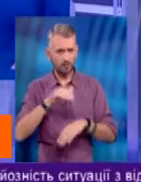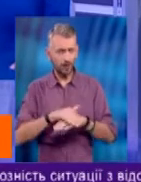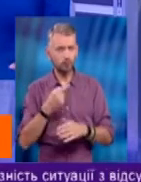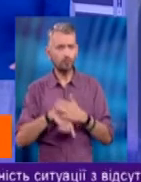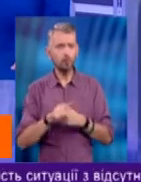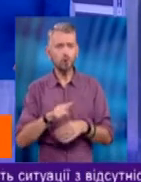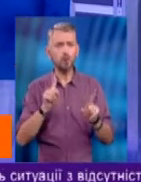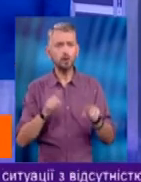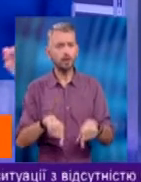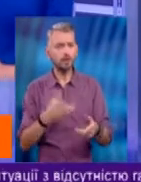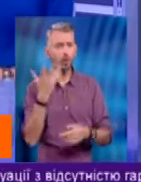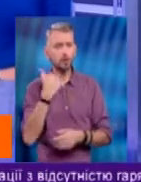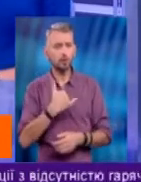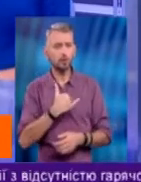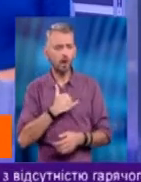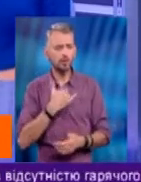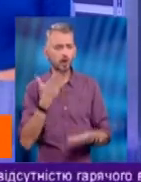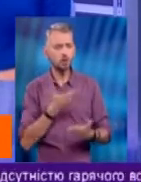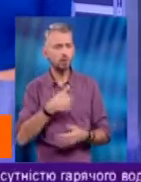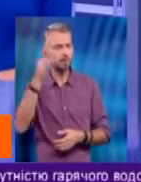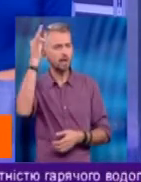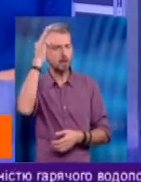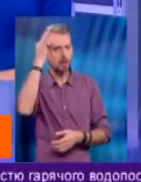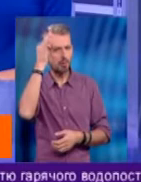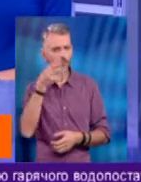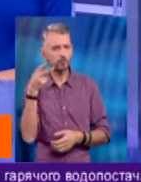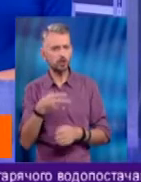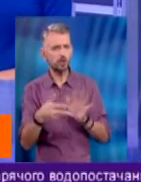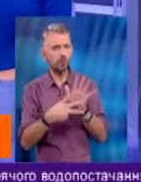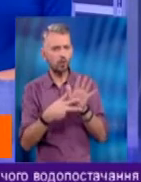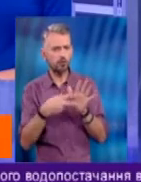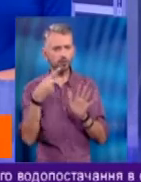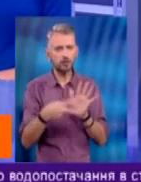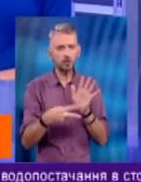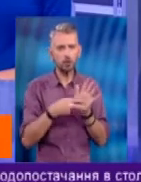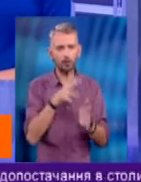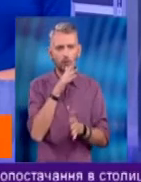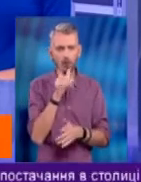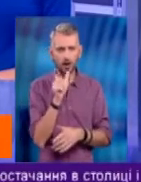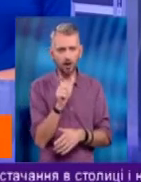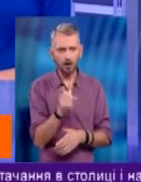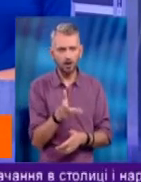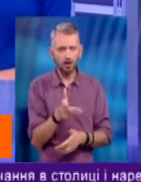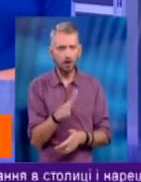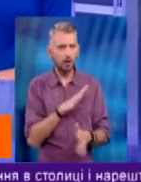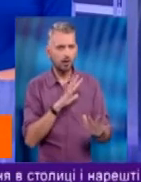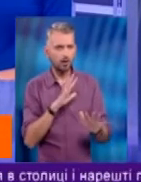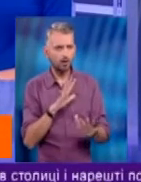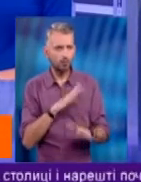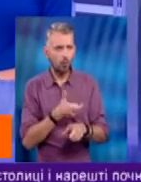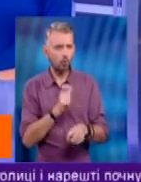що навіть коли в нас, якщо ми пригадаємо, у 2008-2007 роках стало дуже